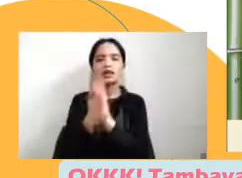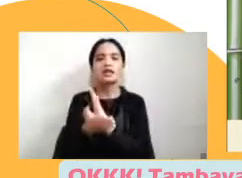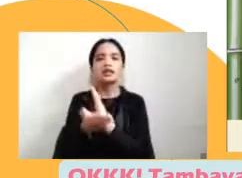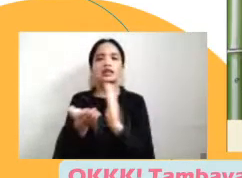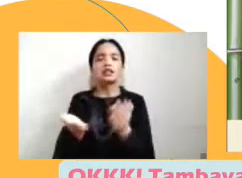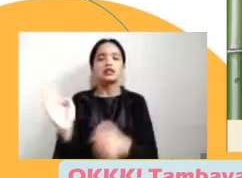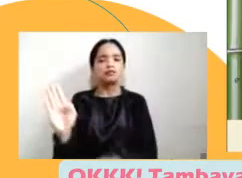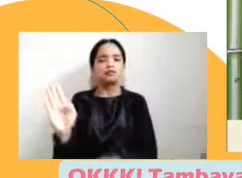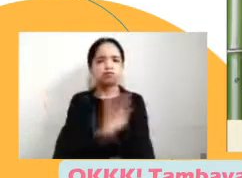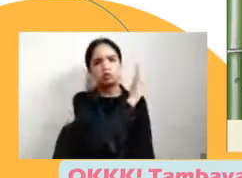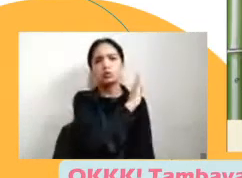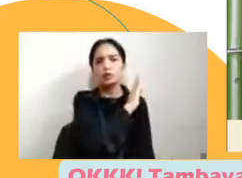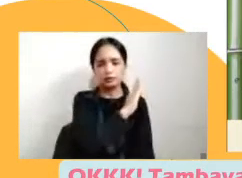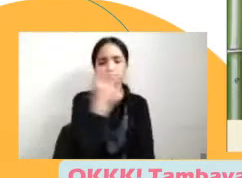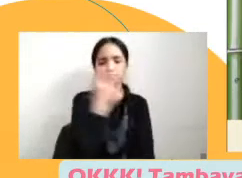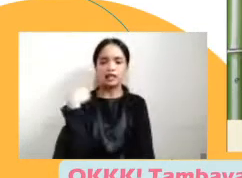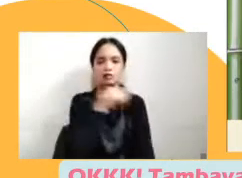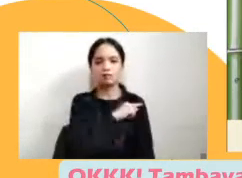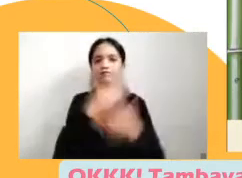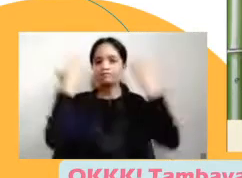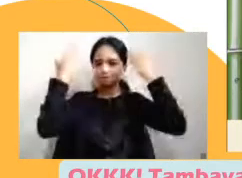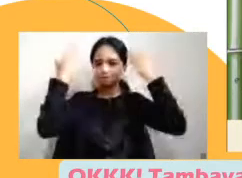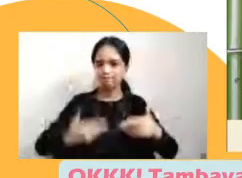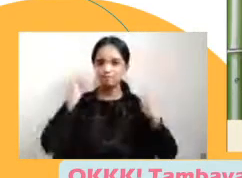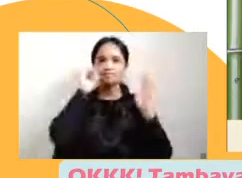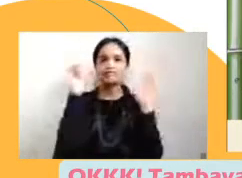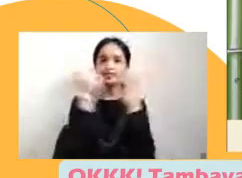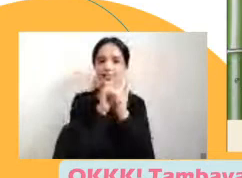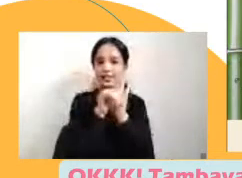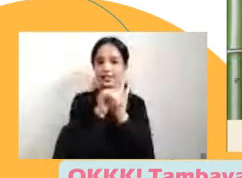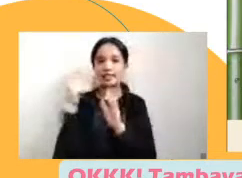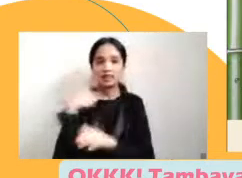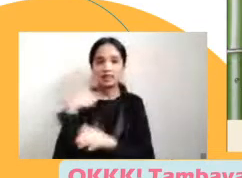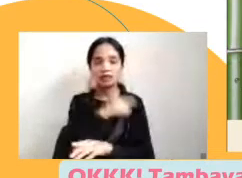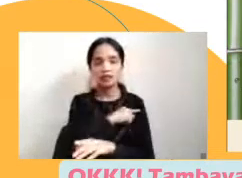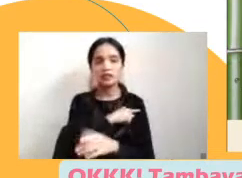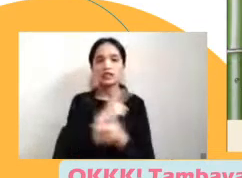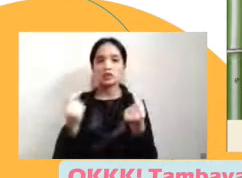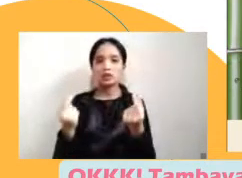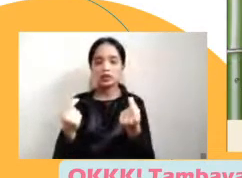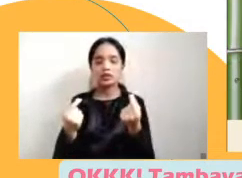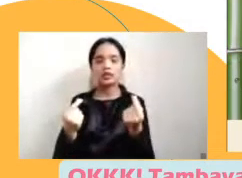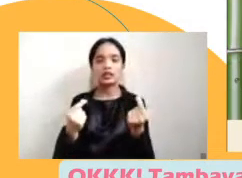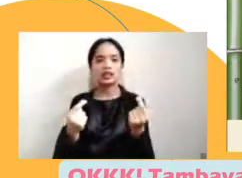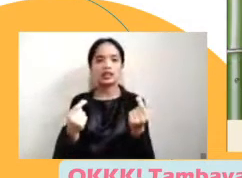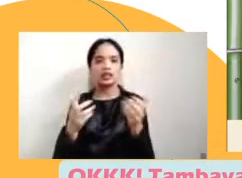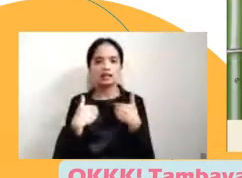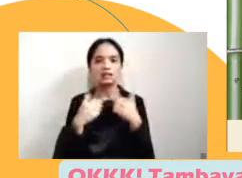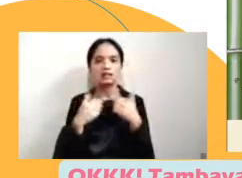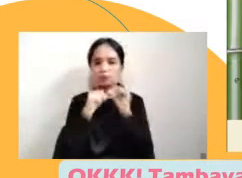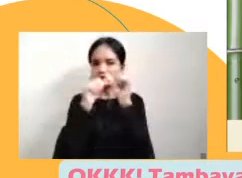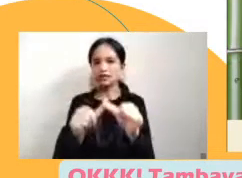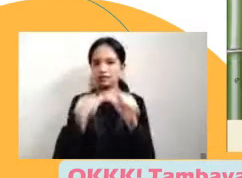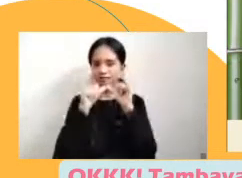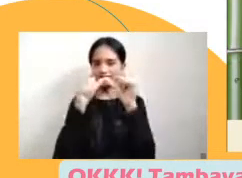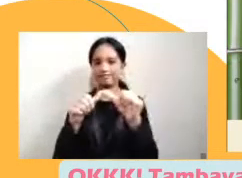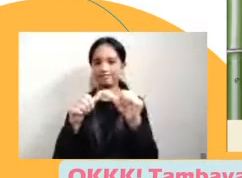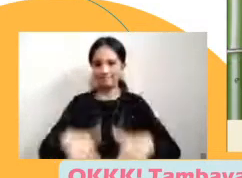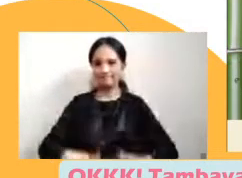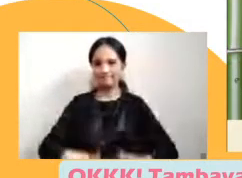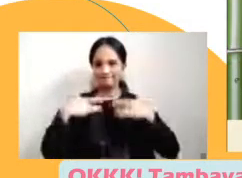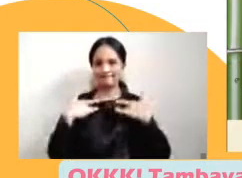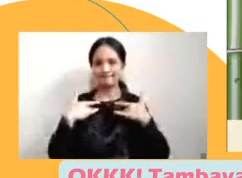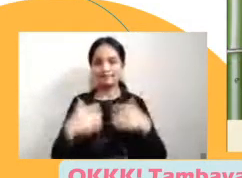nagpapatatag sa ating pagkatao habang tayo ay lumalaki at nagpapatuloy sa buhay. Ang